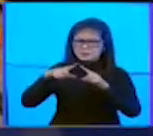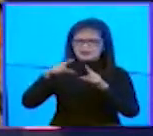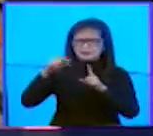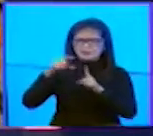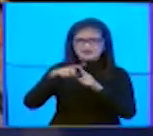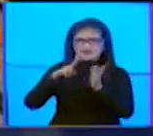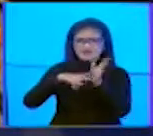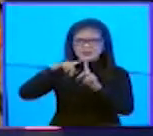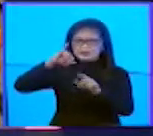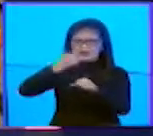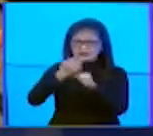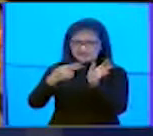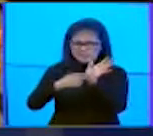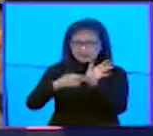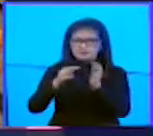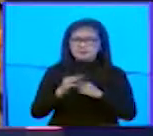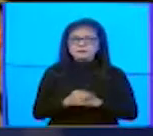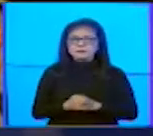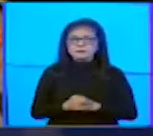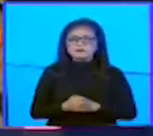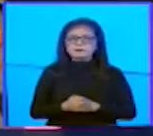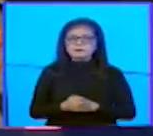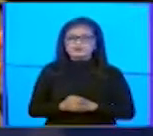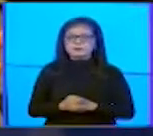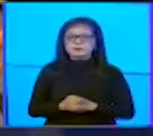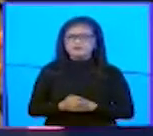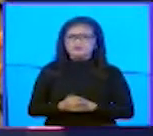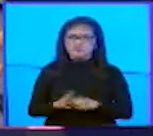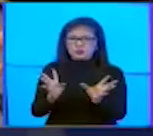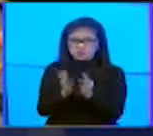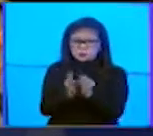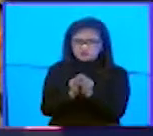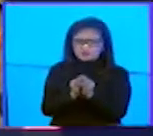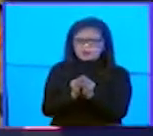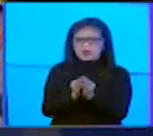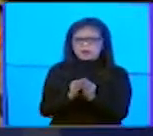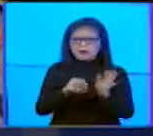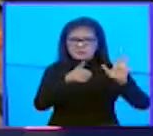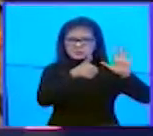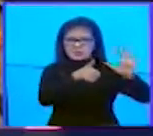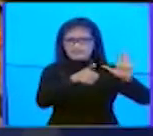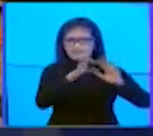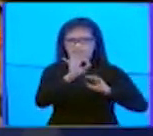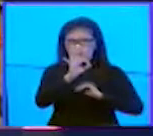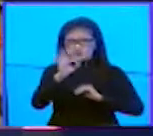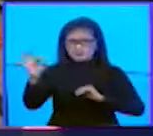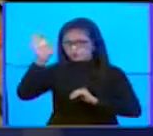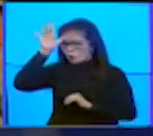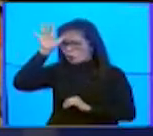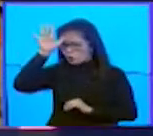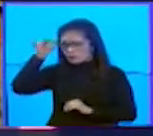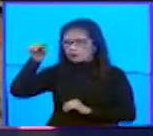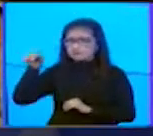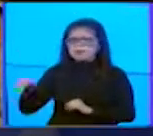mandiri. Nah, ada total kurang lebih 60 ribuan stok